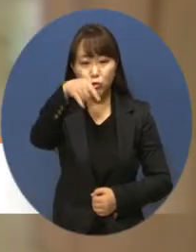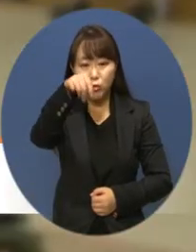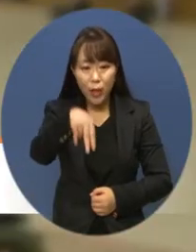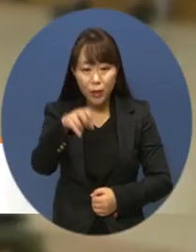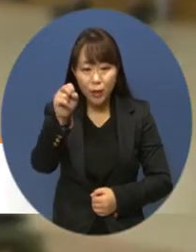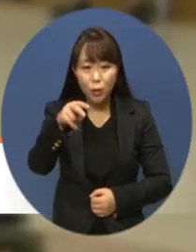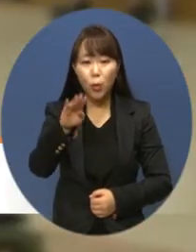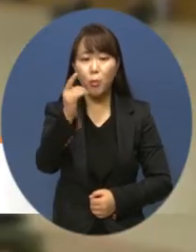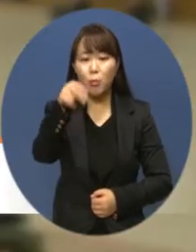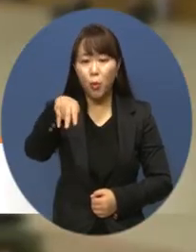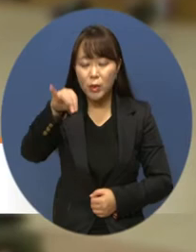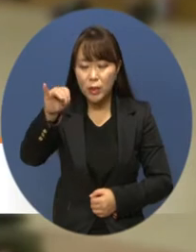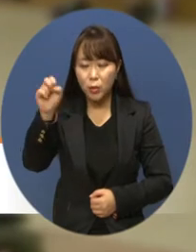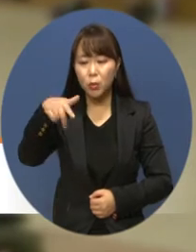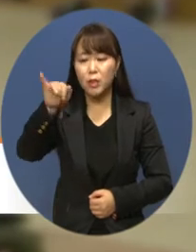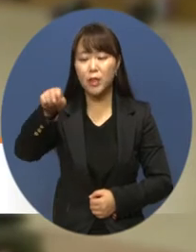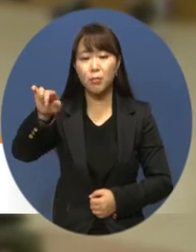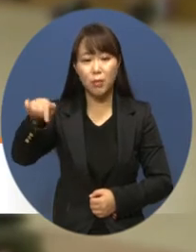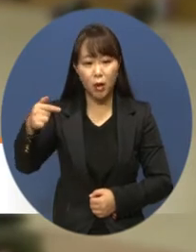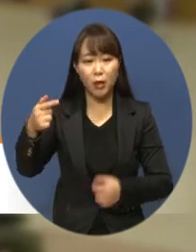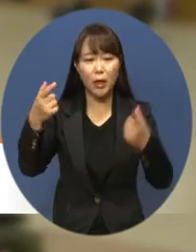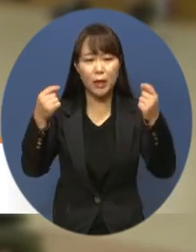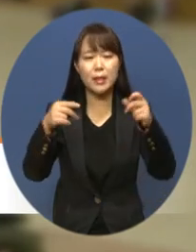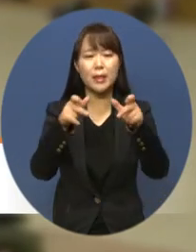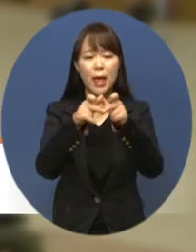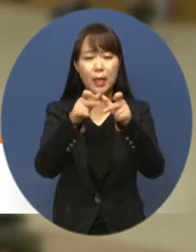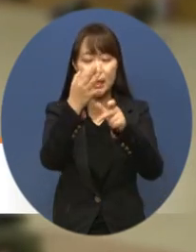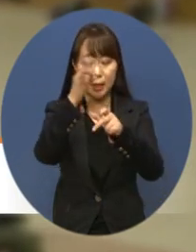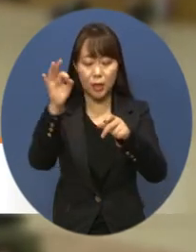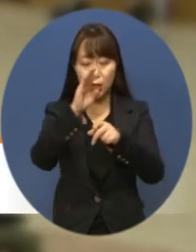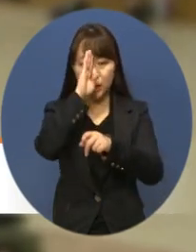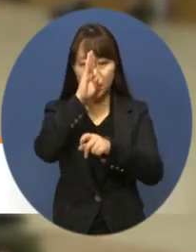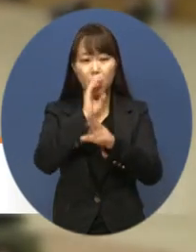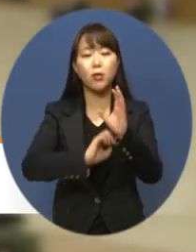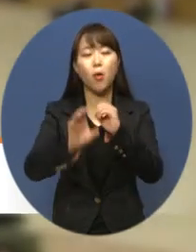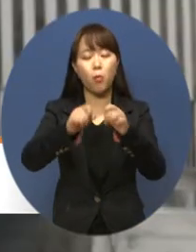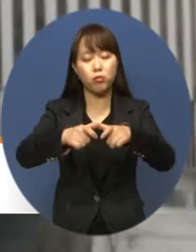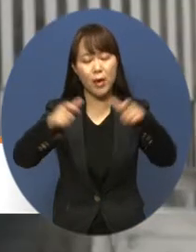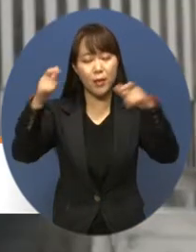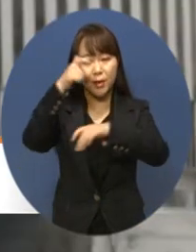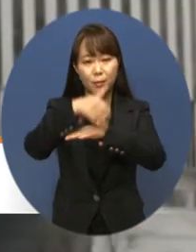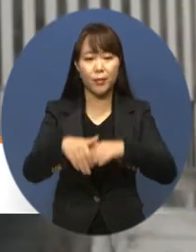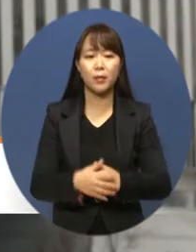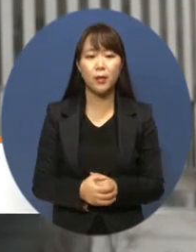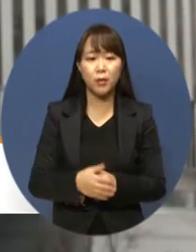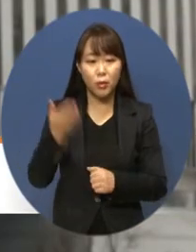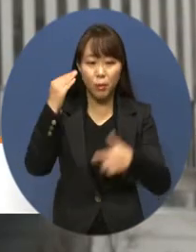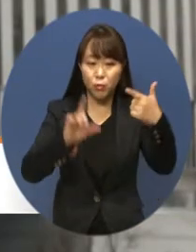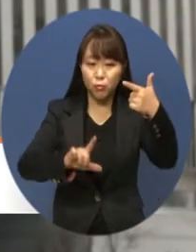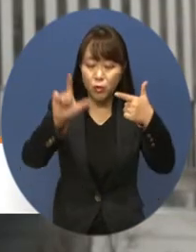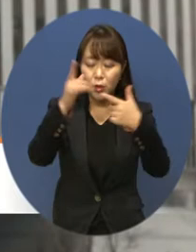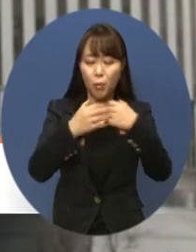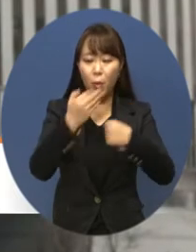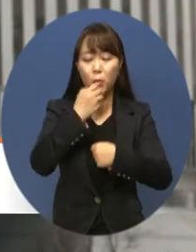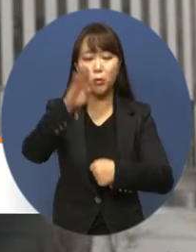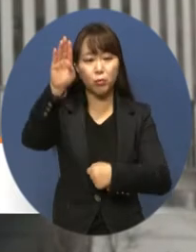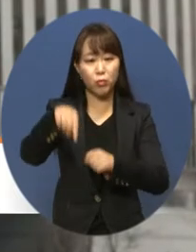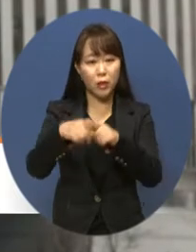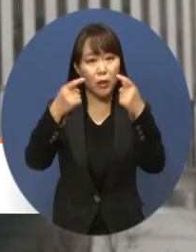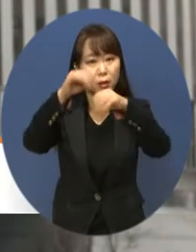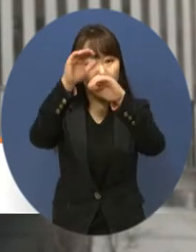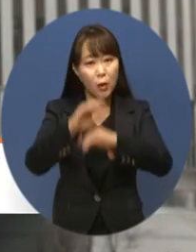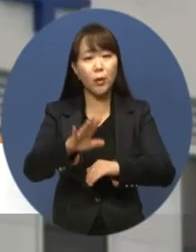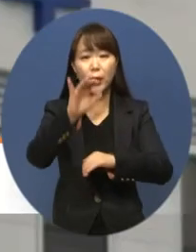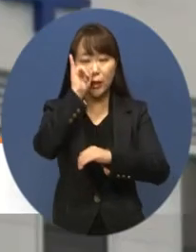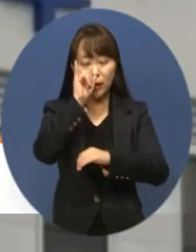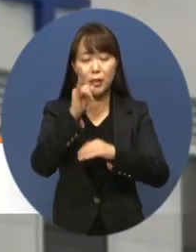혹시 김환 증 등 장애인 정지 나니 확대될 전망입니다 지난 6일 보건복지부는 이 같은 내용을